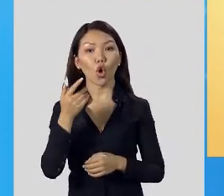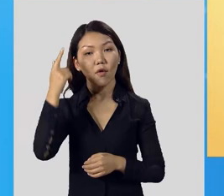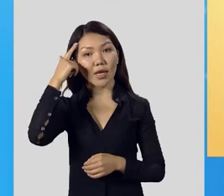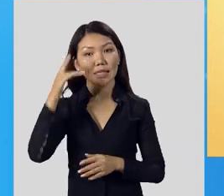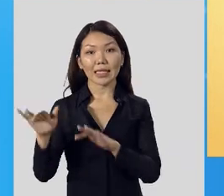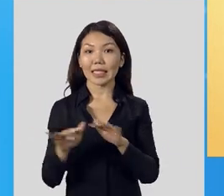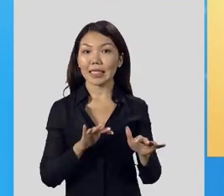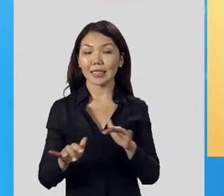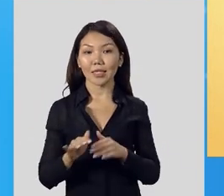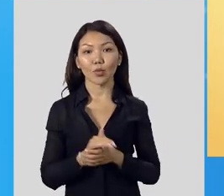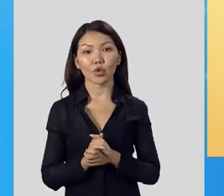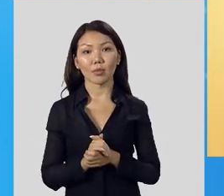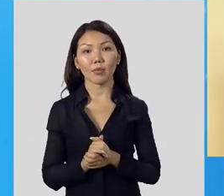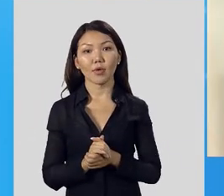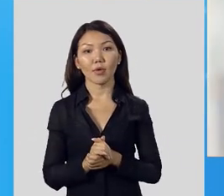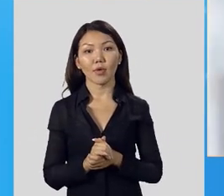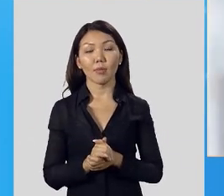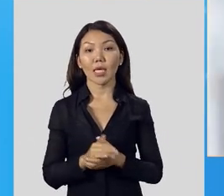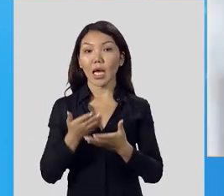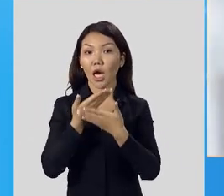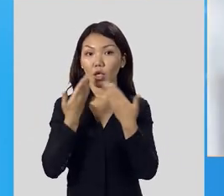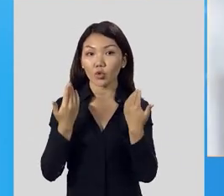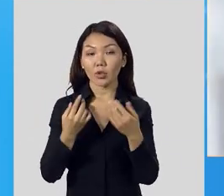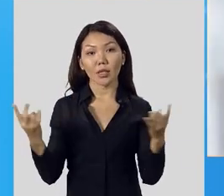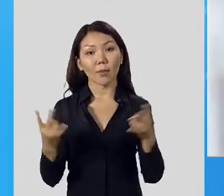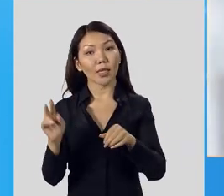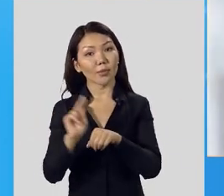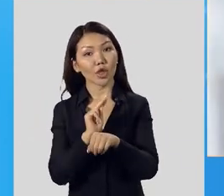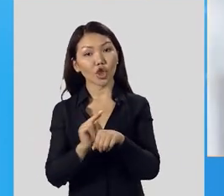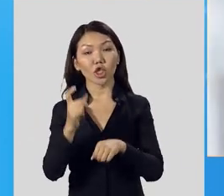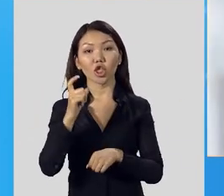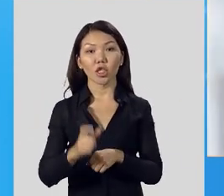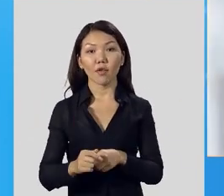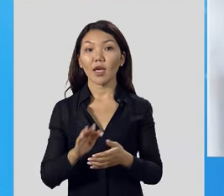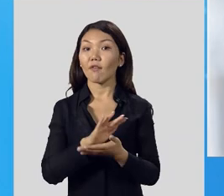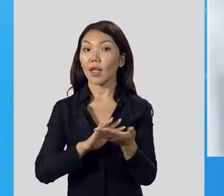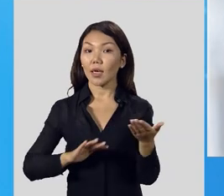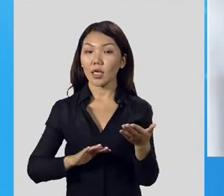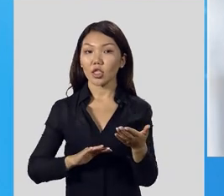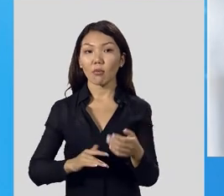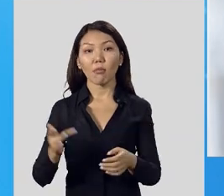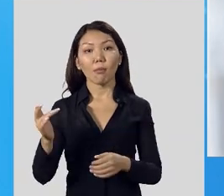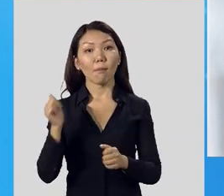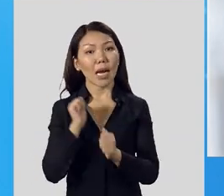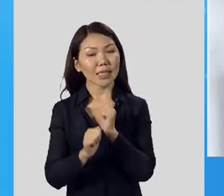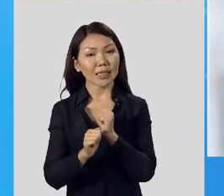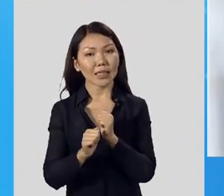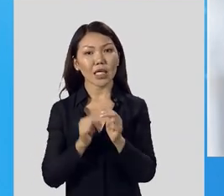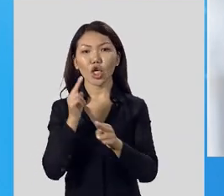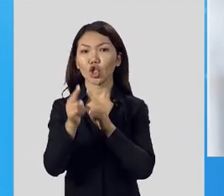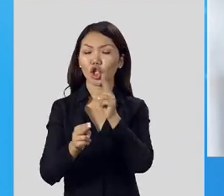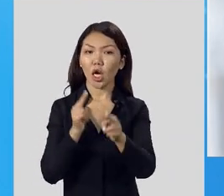мозга, при отсутствии необходимого лечения, человек в дальнейшем постоянно жалуется